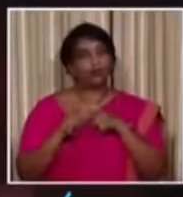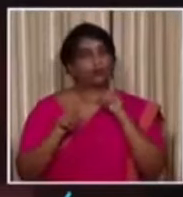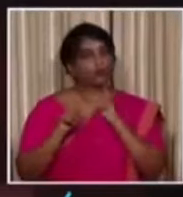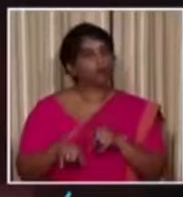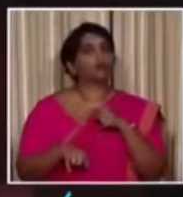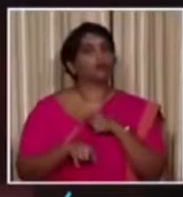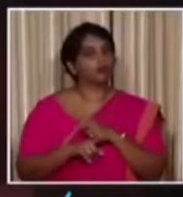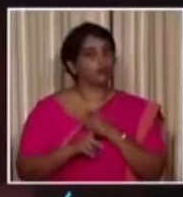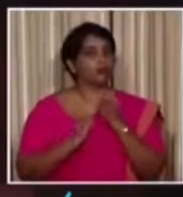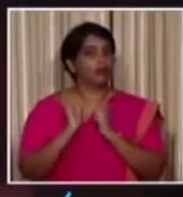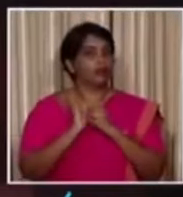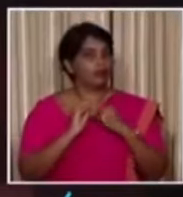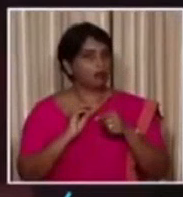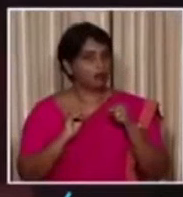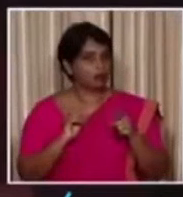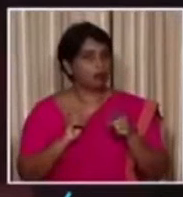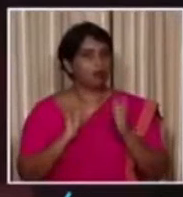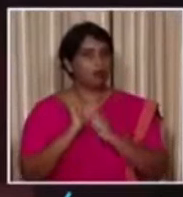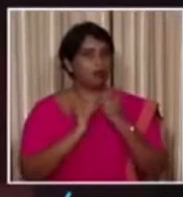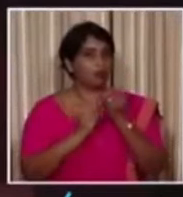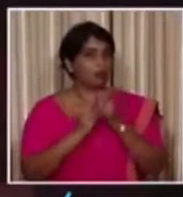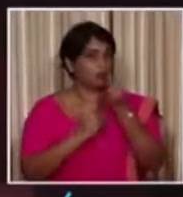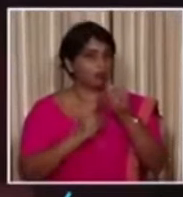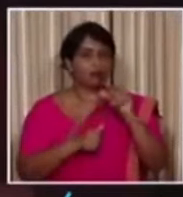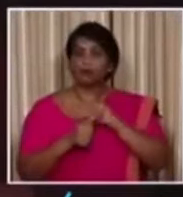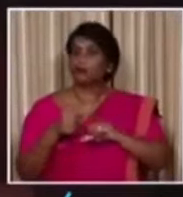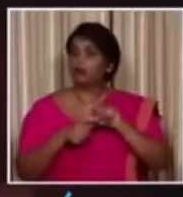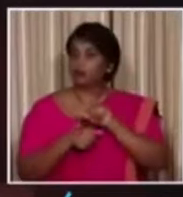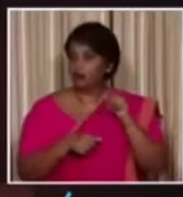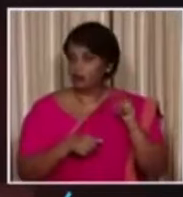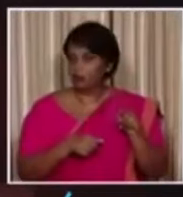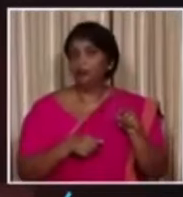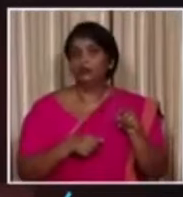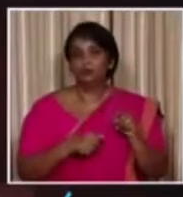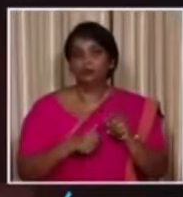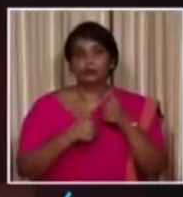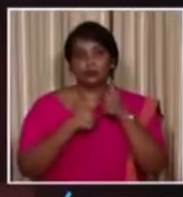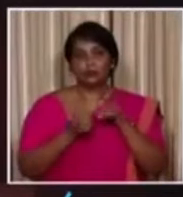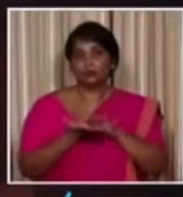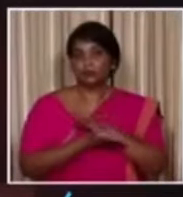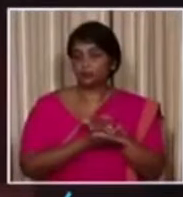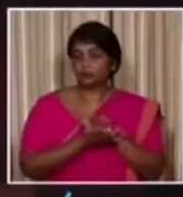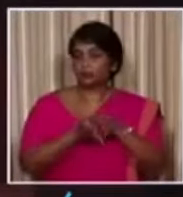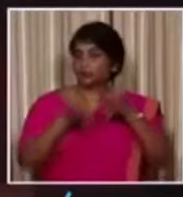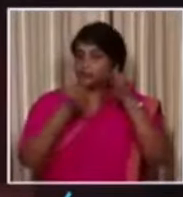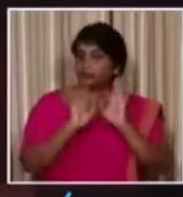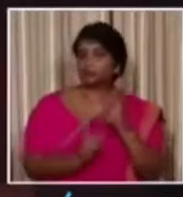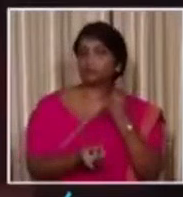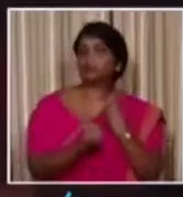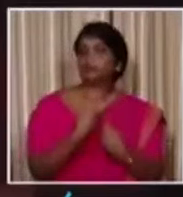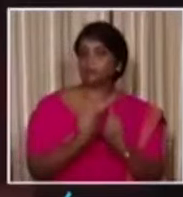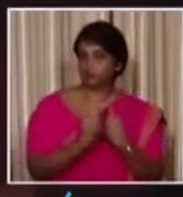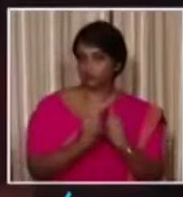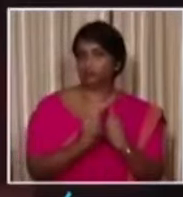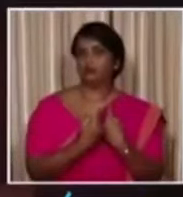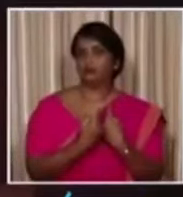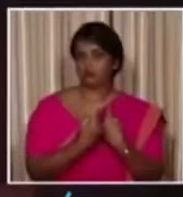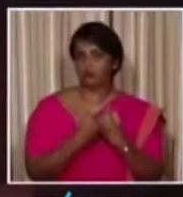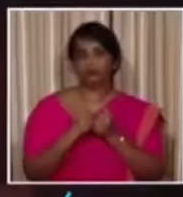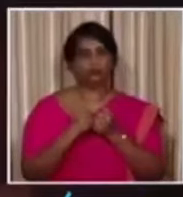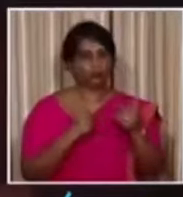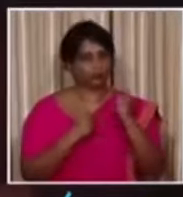ශුද්‍ර මූල්‍ය ණය ලබා දෙන ආයතන හොඳ පැහැදිලි විධිමත් නියාමනයකට